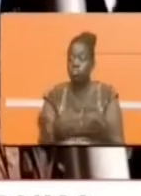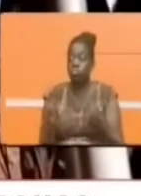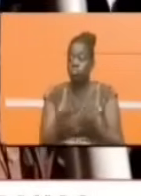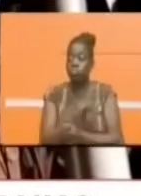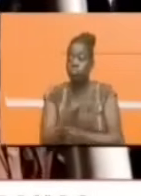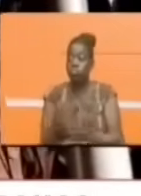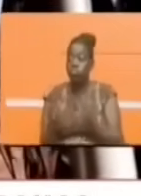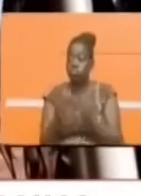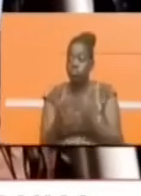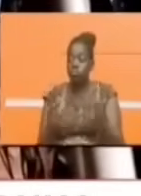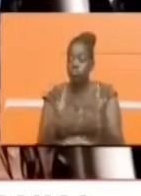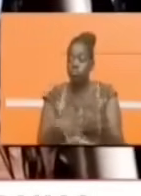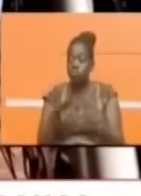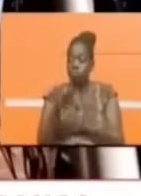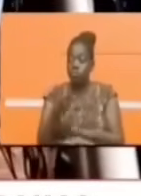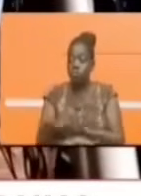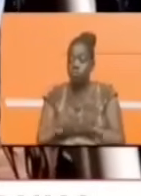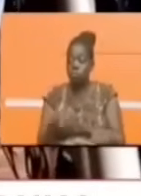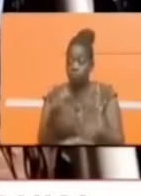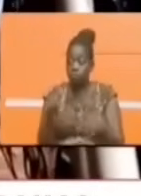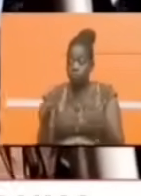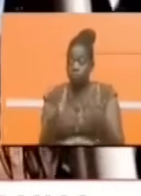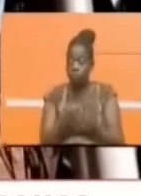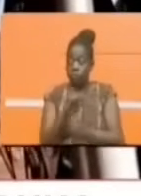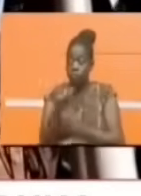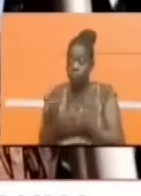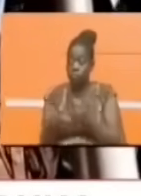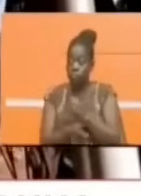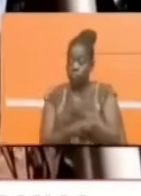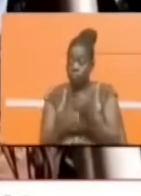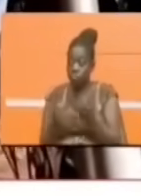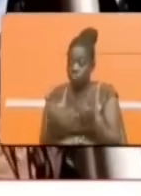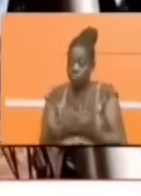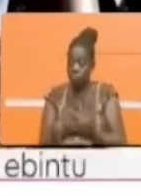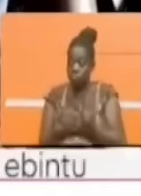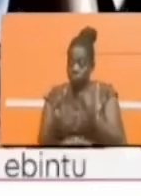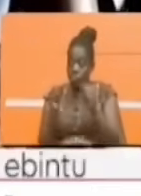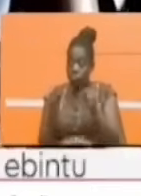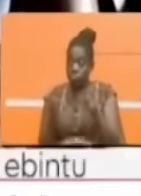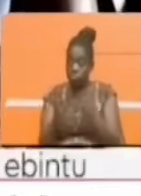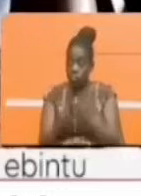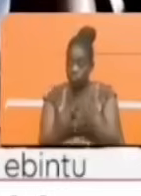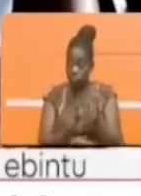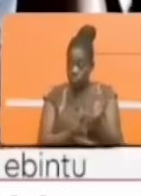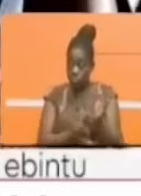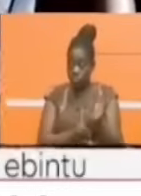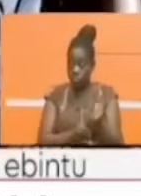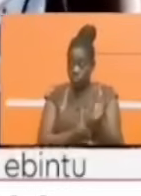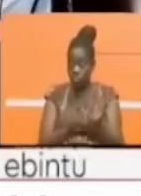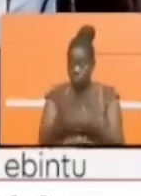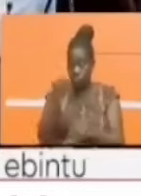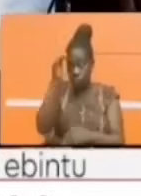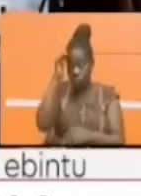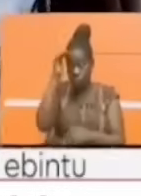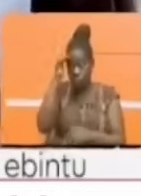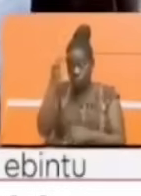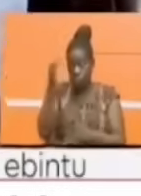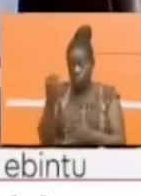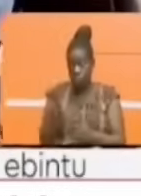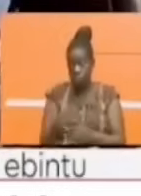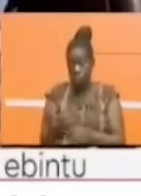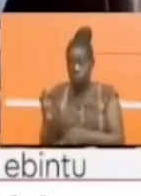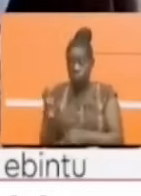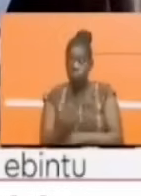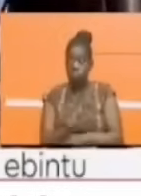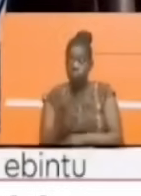n'ajjamu obugaali bubiri emu n'ajyokya endala n'agenda nayo nenyina ne neekubira omulanga ku poliisi. Poliisi neŋŋamba mu